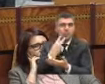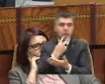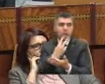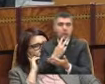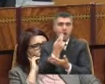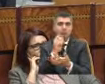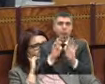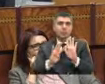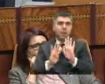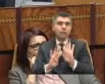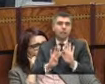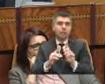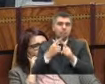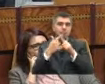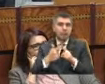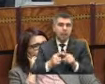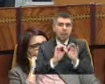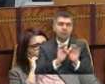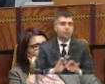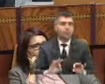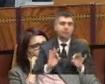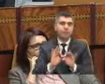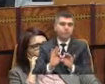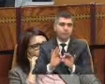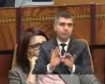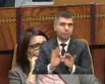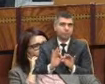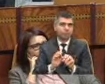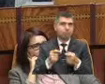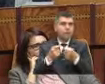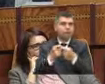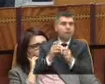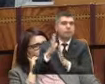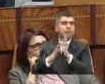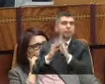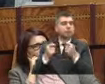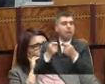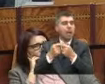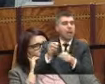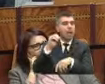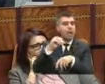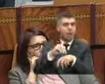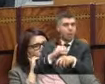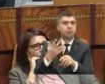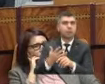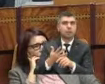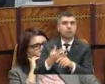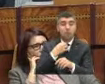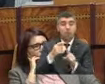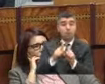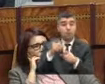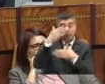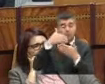2019 واللي جات باش تفند هذا الكلام اللي جات به الحكومه. السيد الوزير، المغرب ماشي هو المناطق القريبه